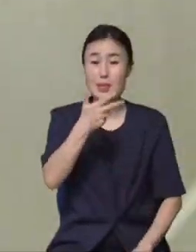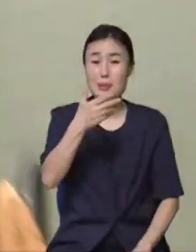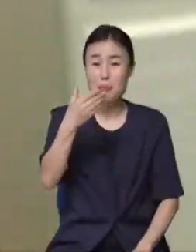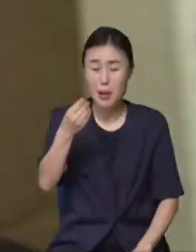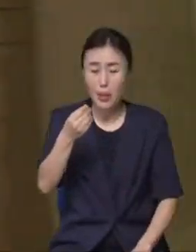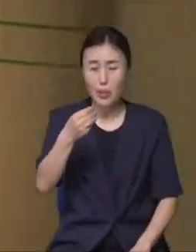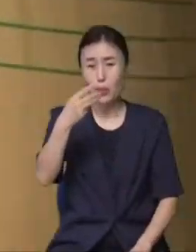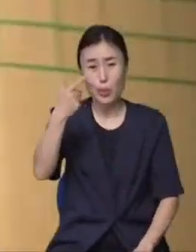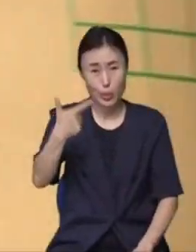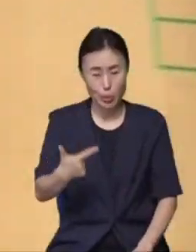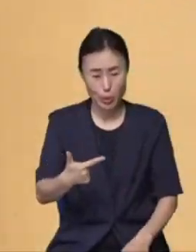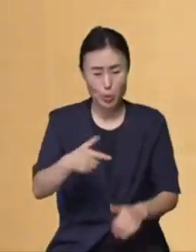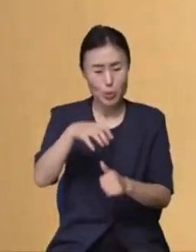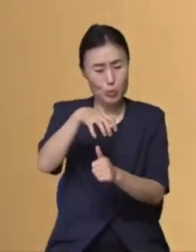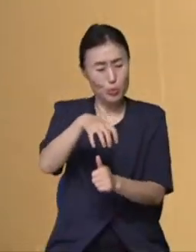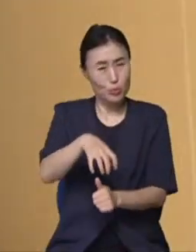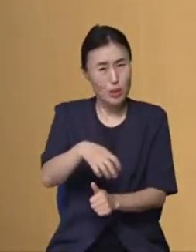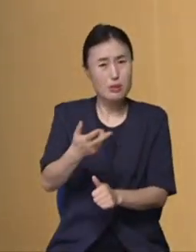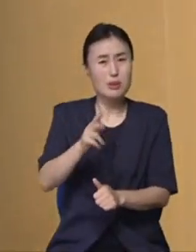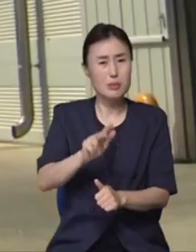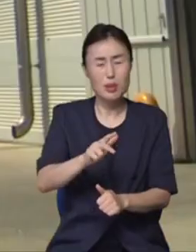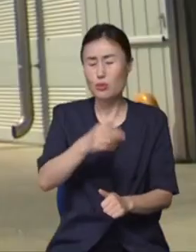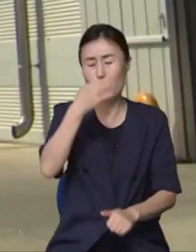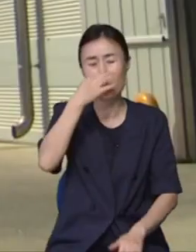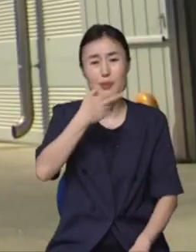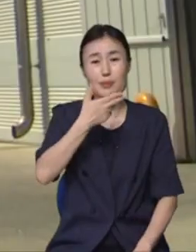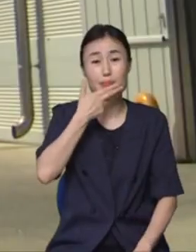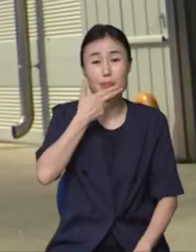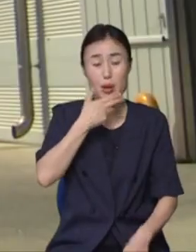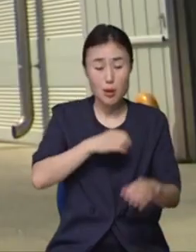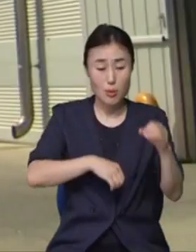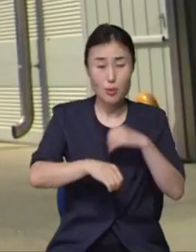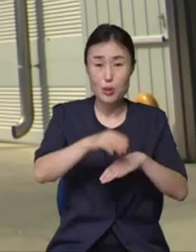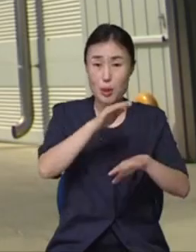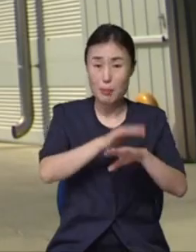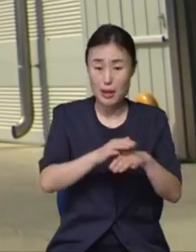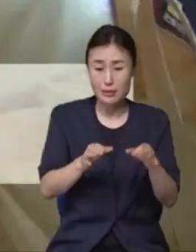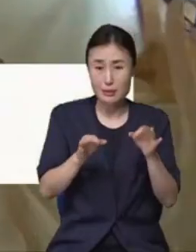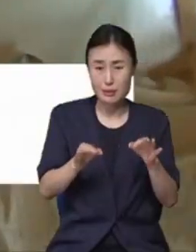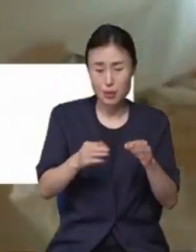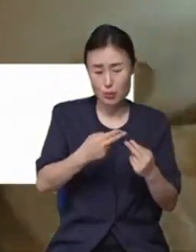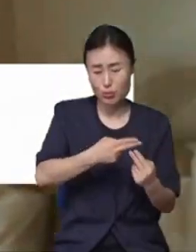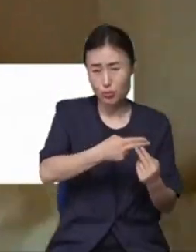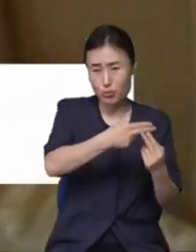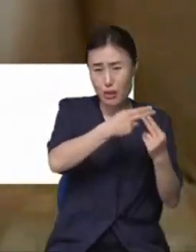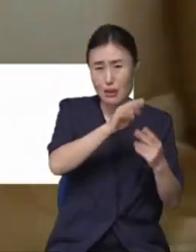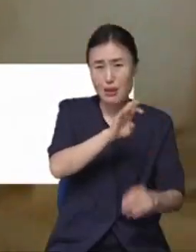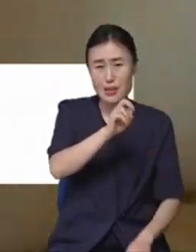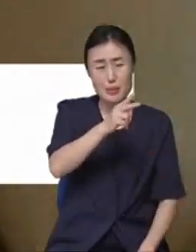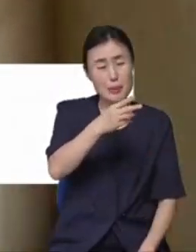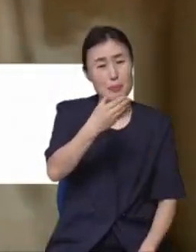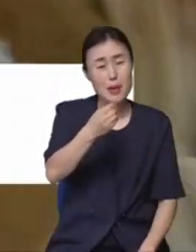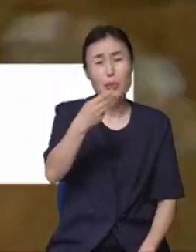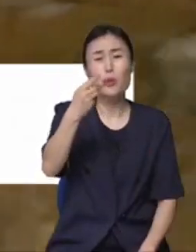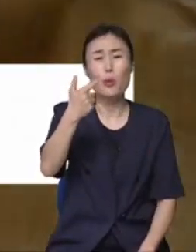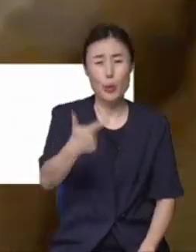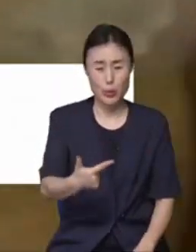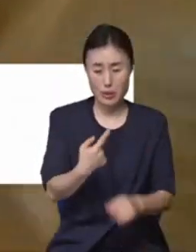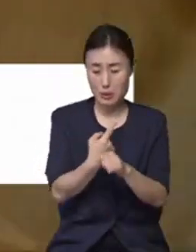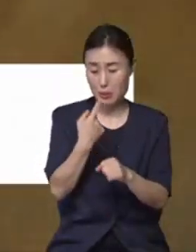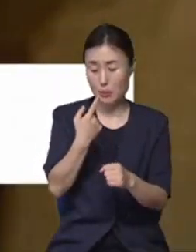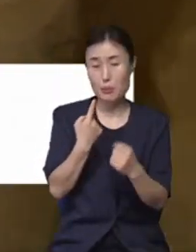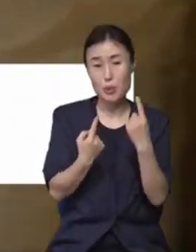시장 격리했지만 효과는 없었습니다. 오히려 농협에서 보유 중인 재고 쌀은 42만여 톤으로